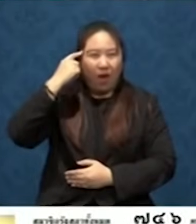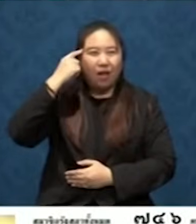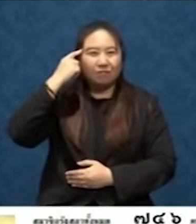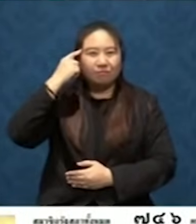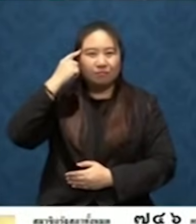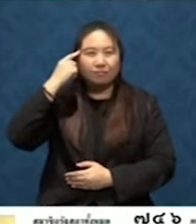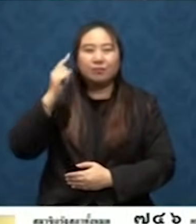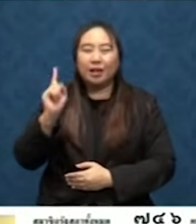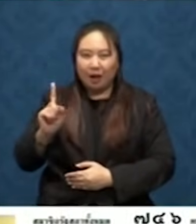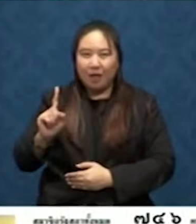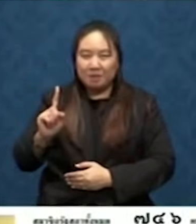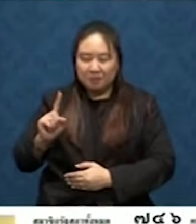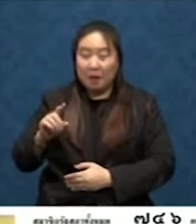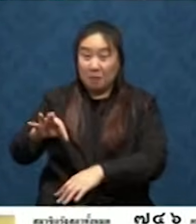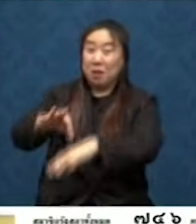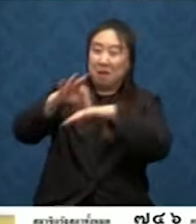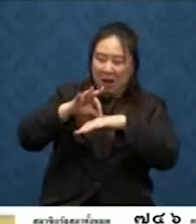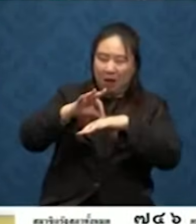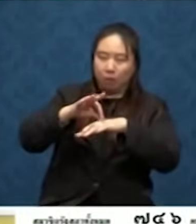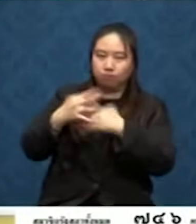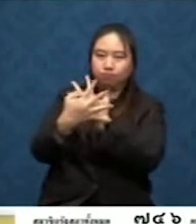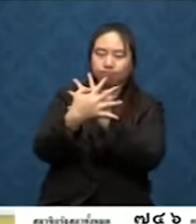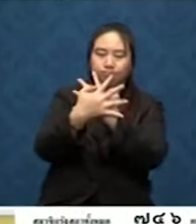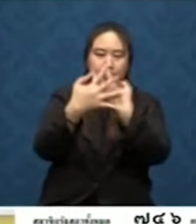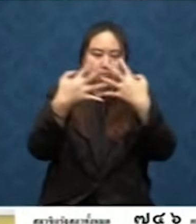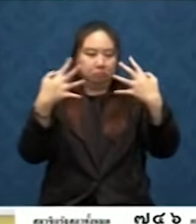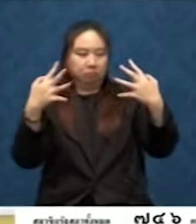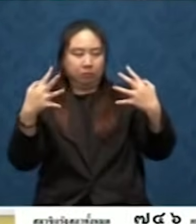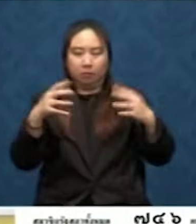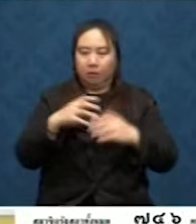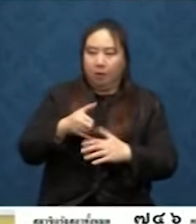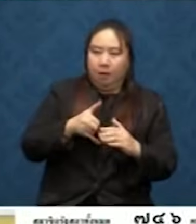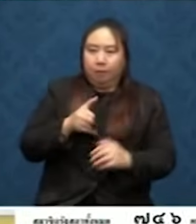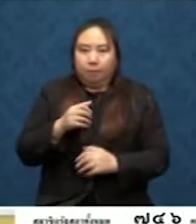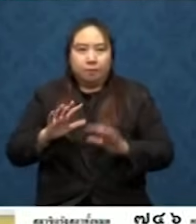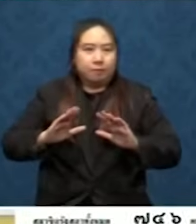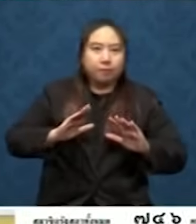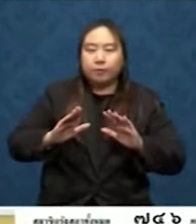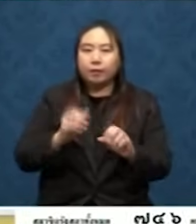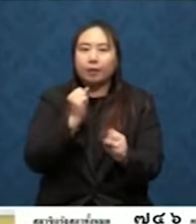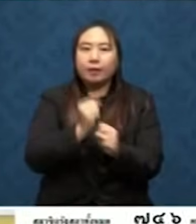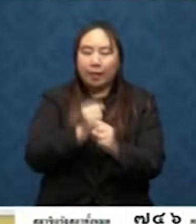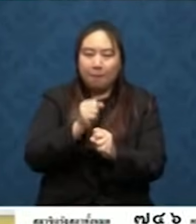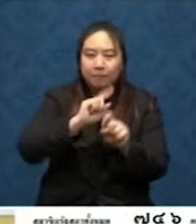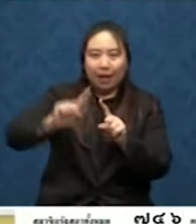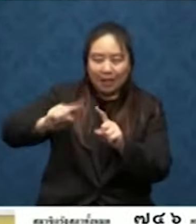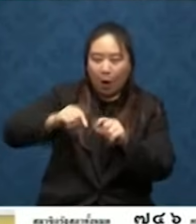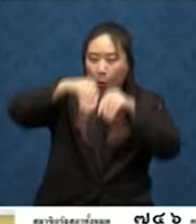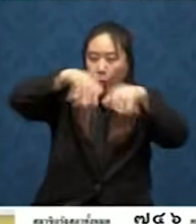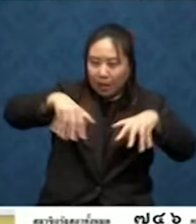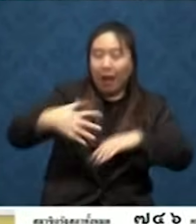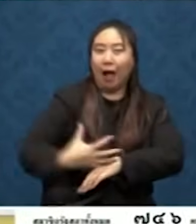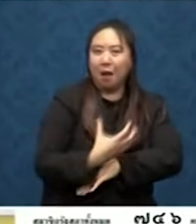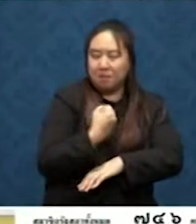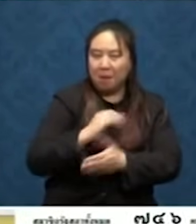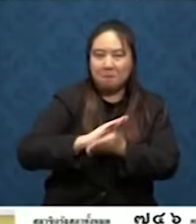คือโครงขลังและโซ่ตรวนที่มาล้อมรอบตัวท่านแต่ที่ไม่อนุญาตให้ท่านนั้นเปลี่ยนแปลงโครงสร้างการเมืองให้